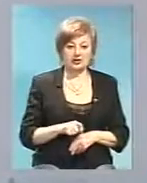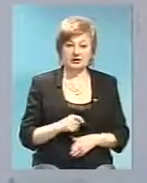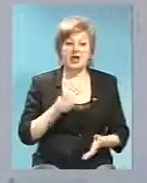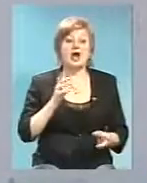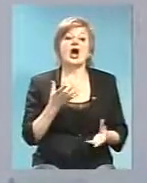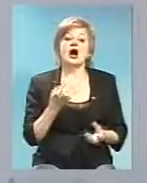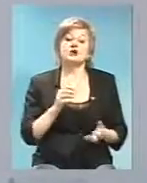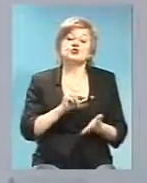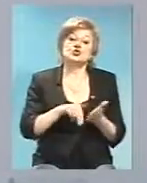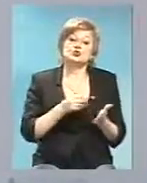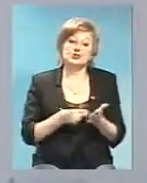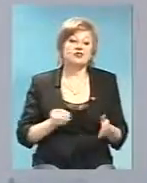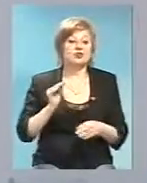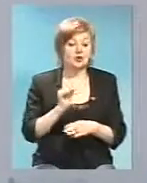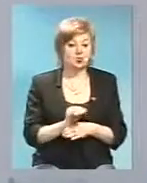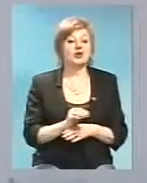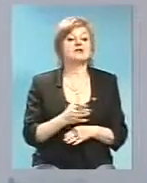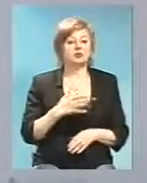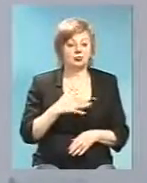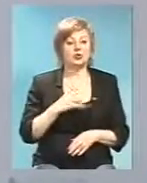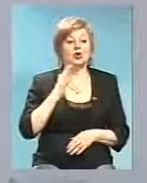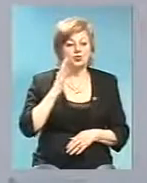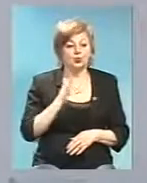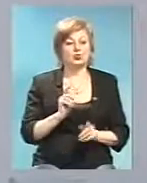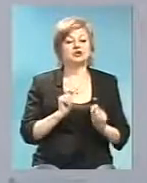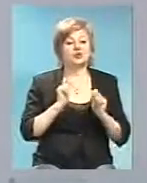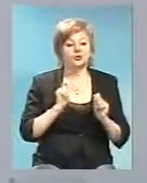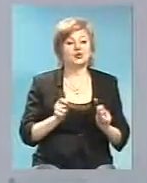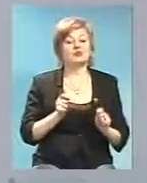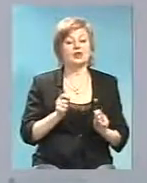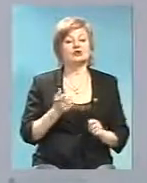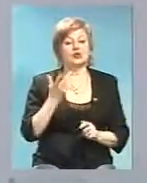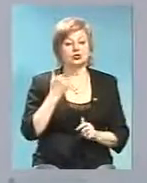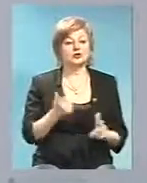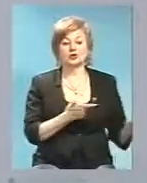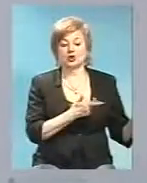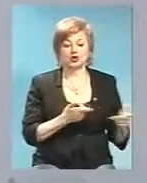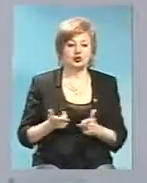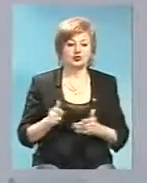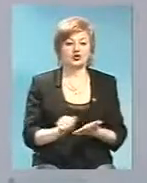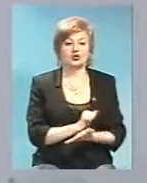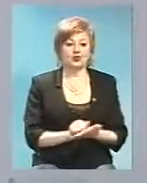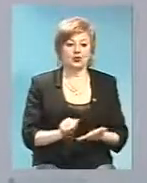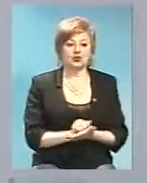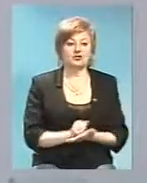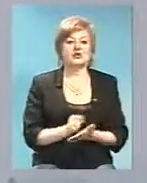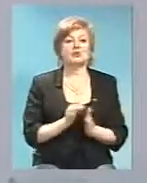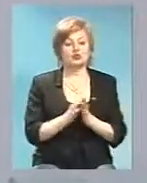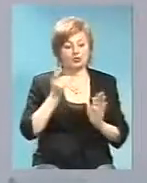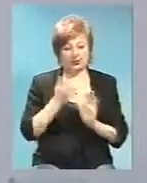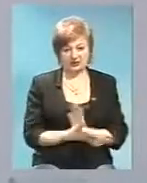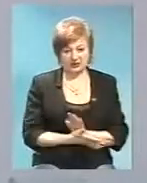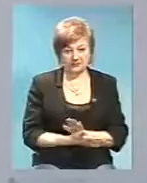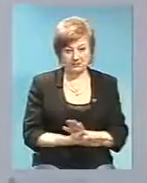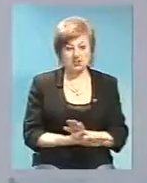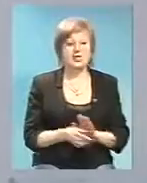які ще довідки можуть бути, ми будемо надавати коментар тоді, коли вже буде відповідний документ. Прошу розуміння віднестись